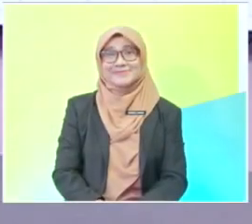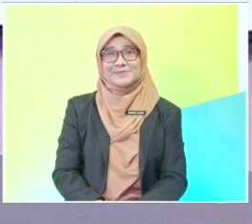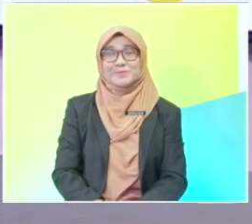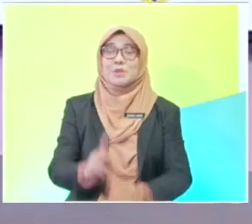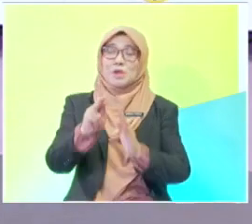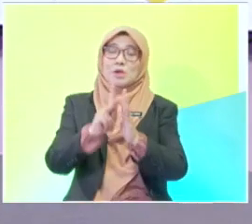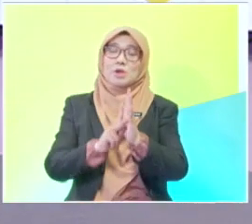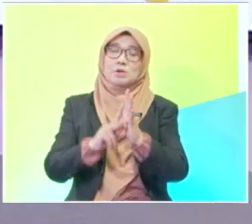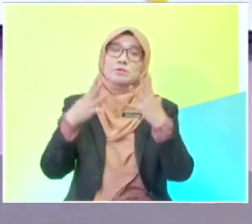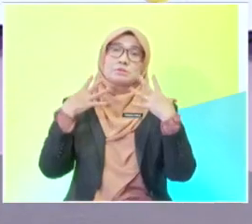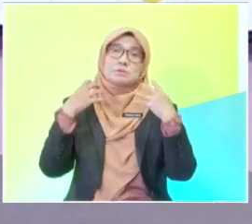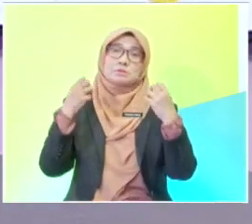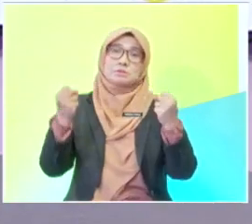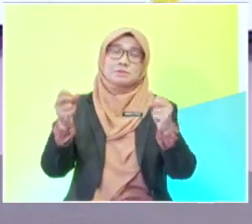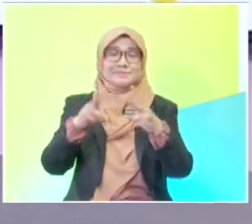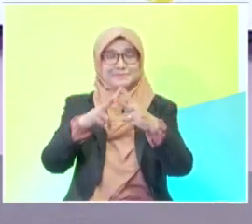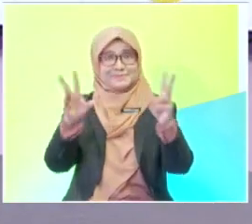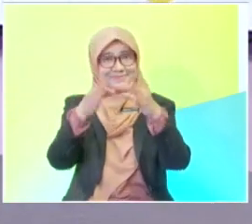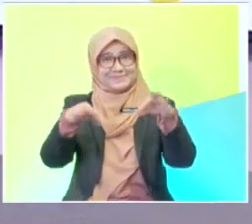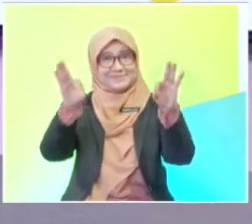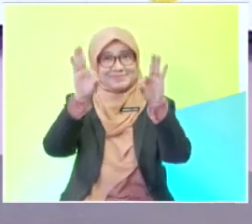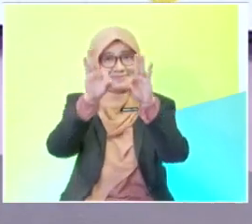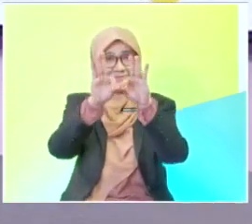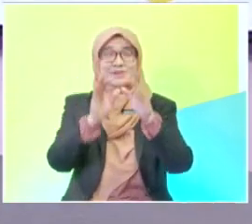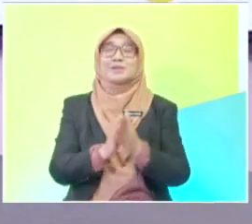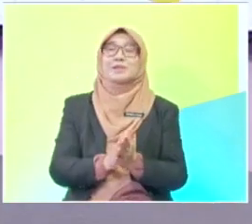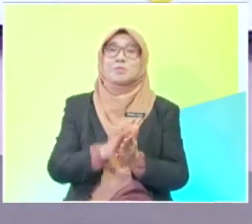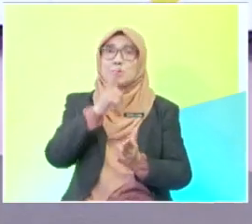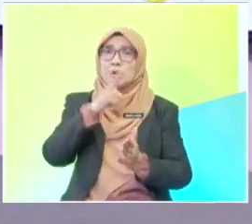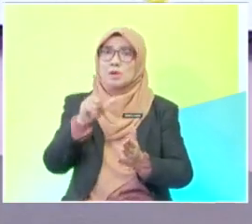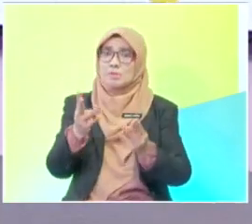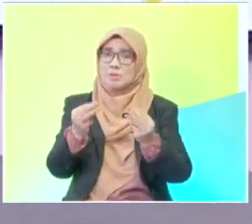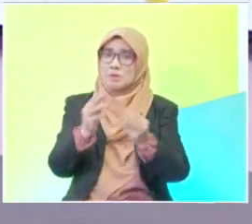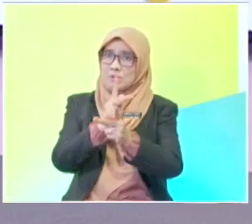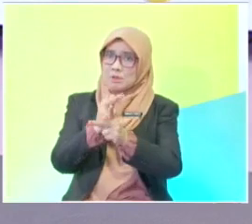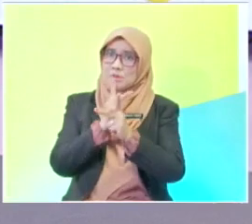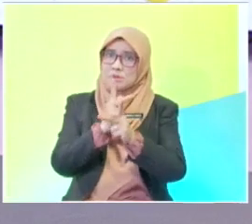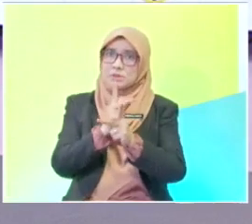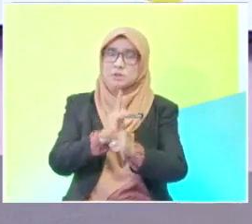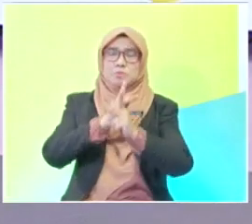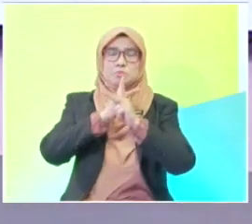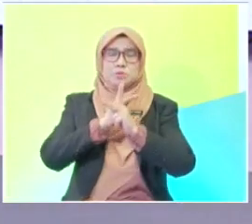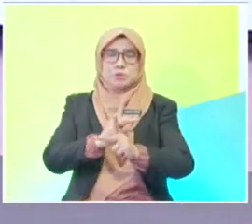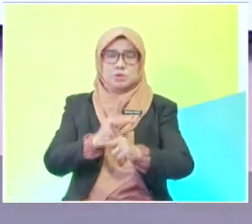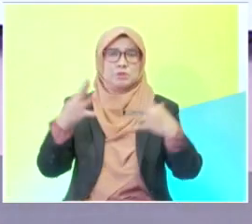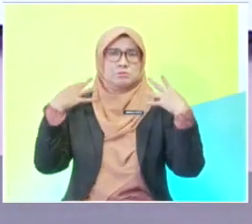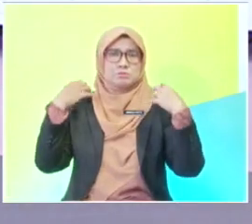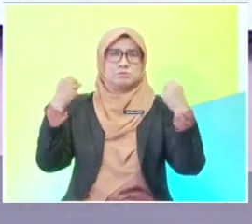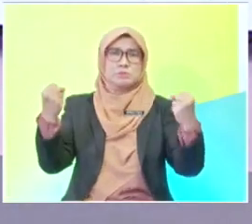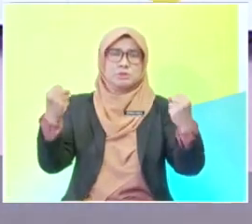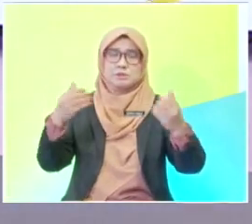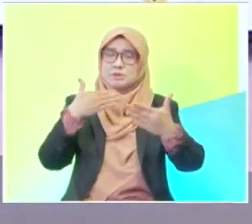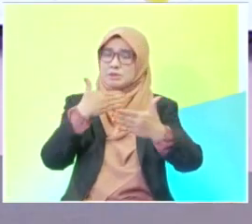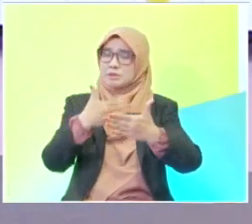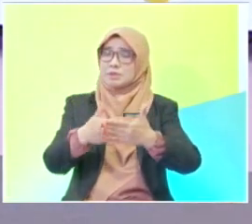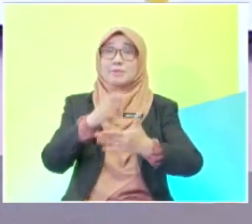Kesihatan itu sangat penting, betul tak murid-murid di rumah? Kerana lama kita nak jaga kesihatan kita supaya kita kekal bertenaga sehingga ke hujung